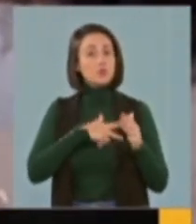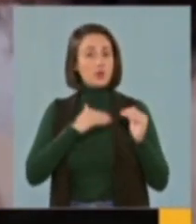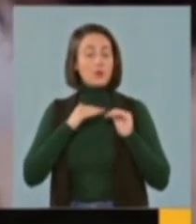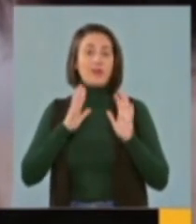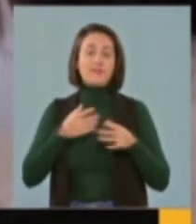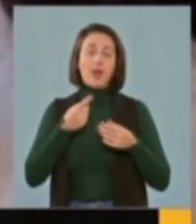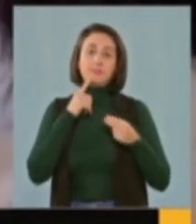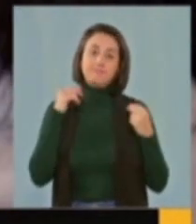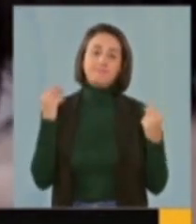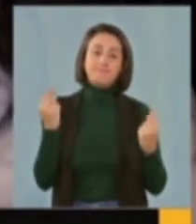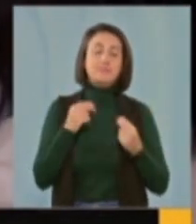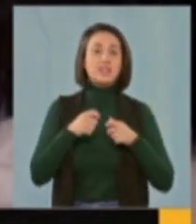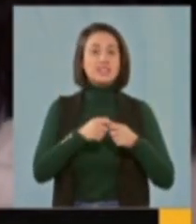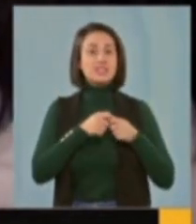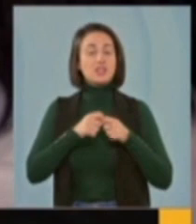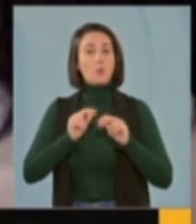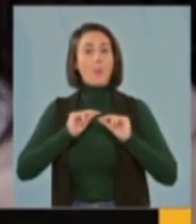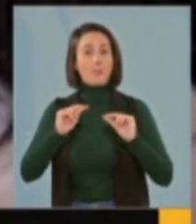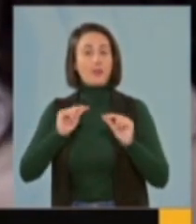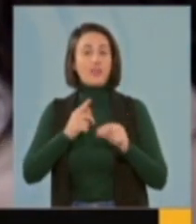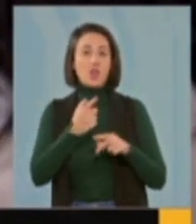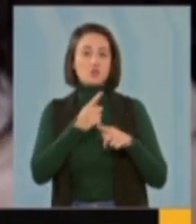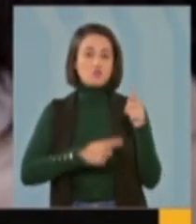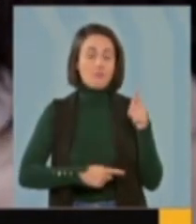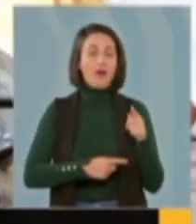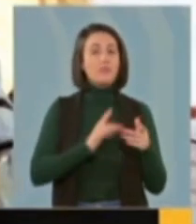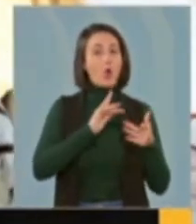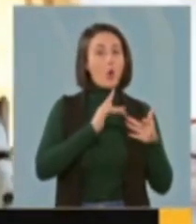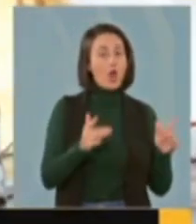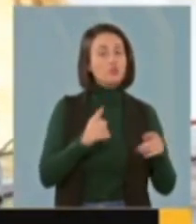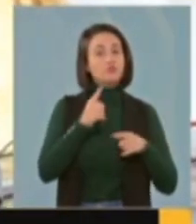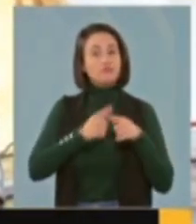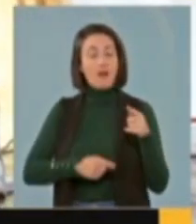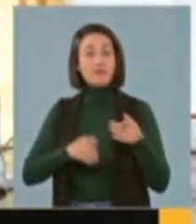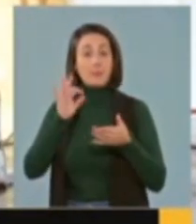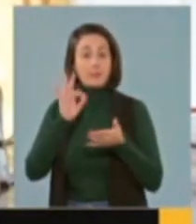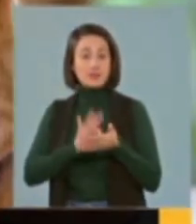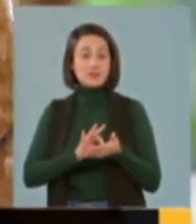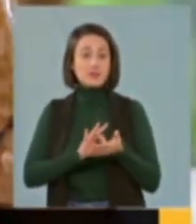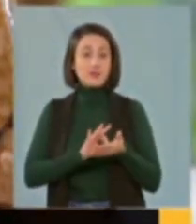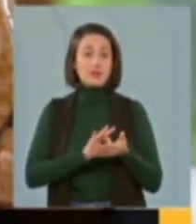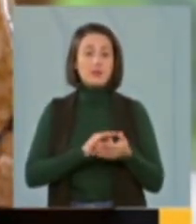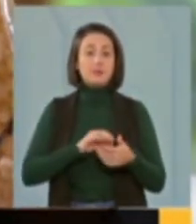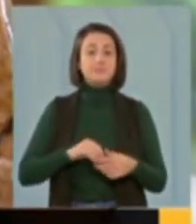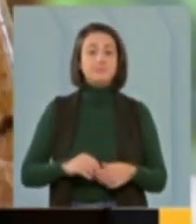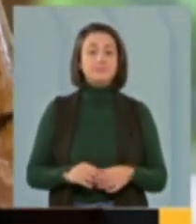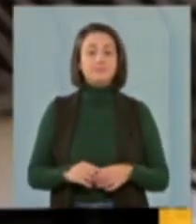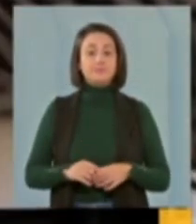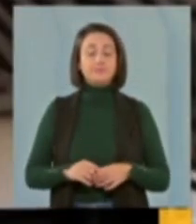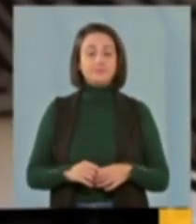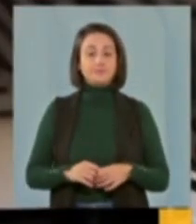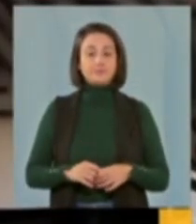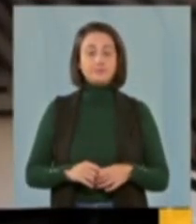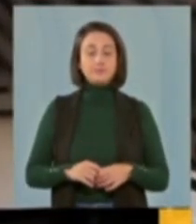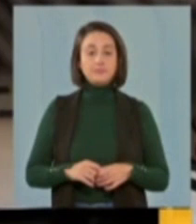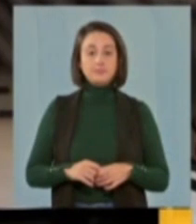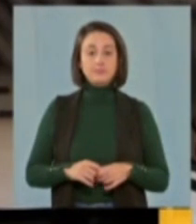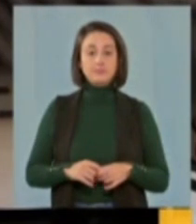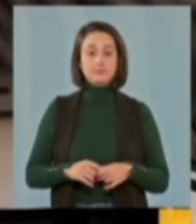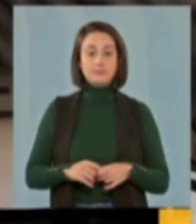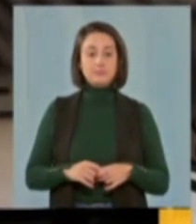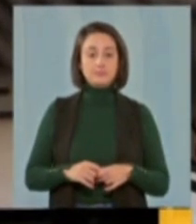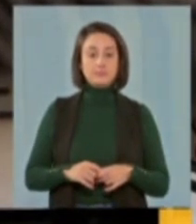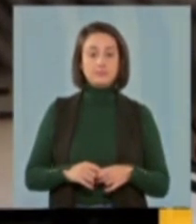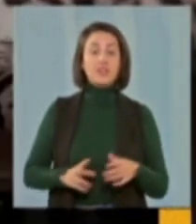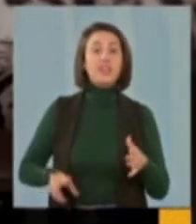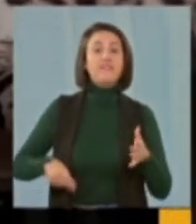vrea operaționalizarea sistemului de predare hibrid prin predarea unor materii cu prezența fizică și a celorlalte în online în ceea ce